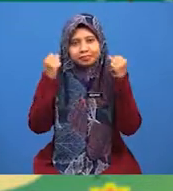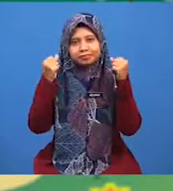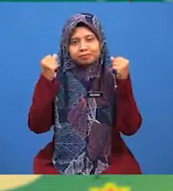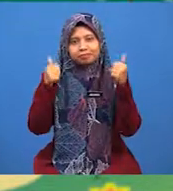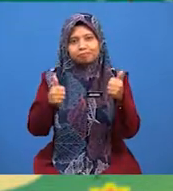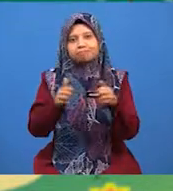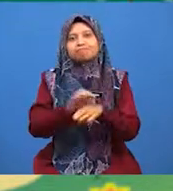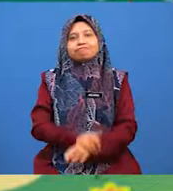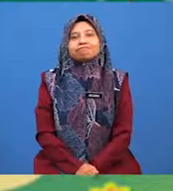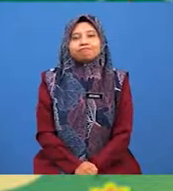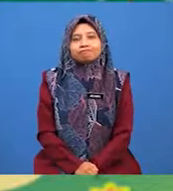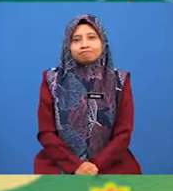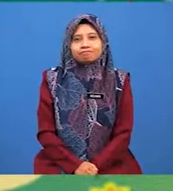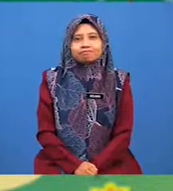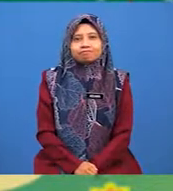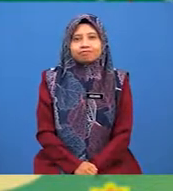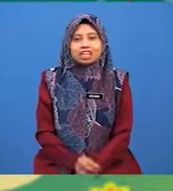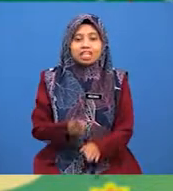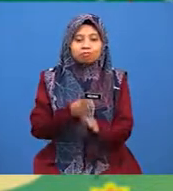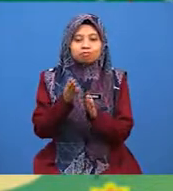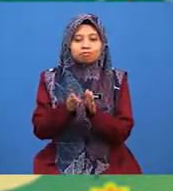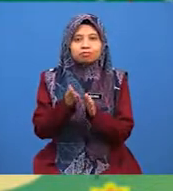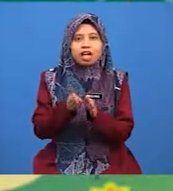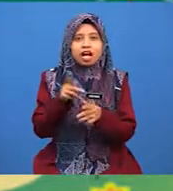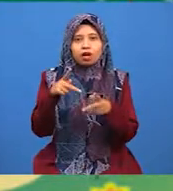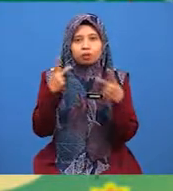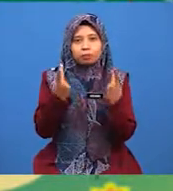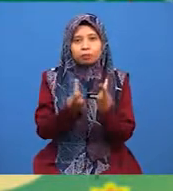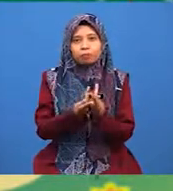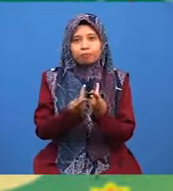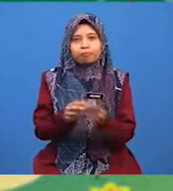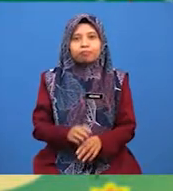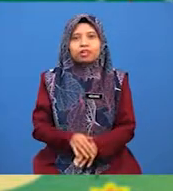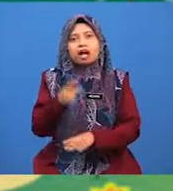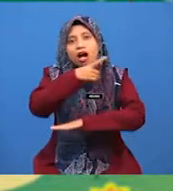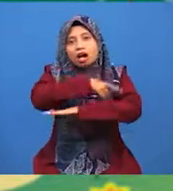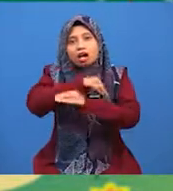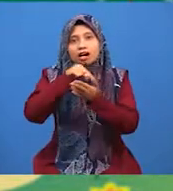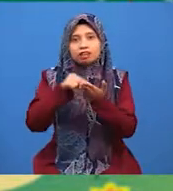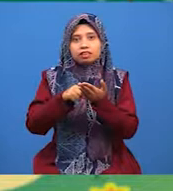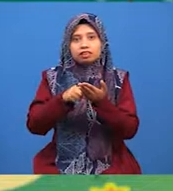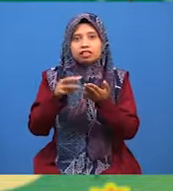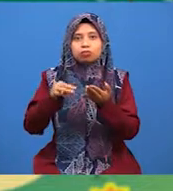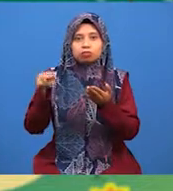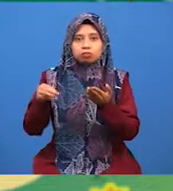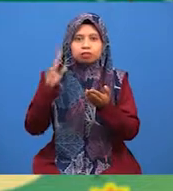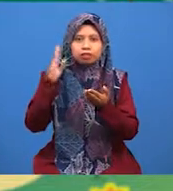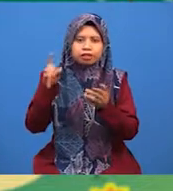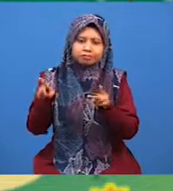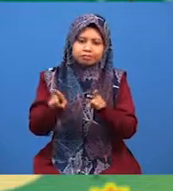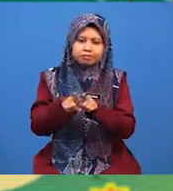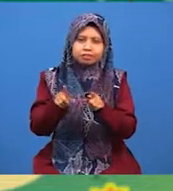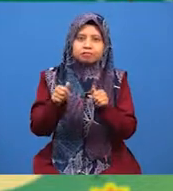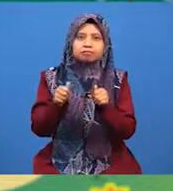dalam keadaan yang sihat di samping keluarga. Hari ini, murid-murid akan bersama